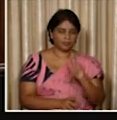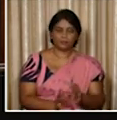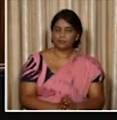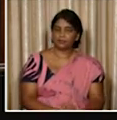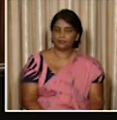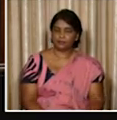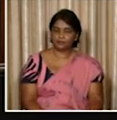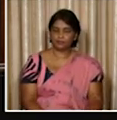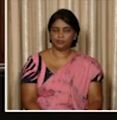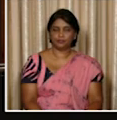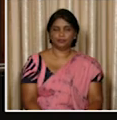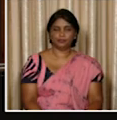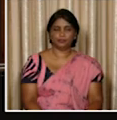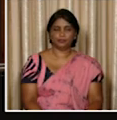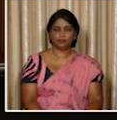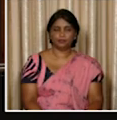karanna.